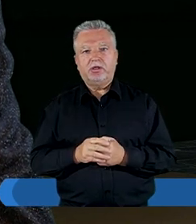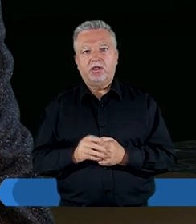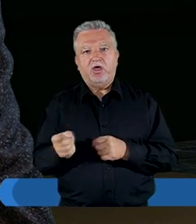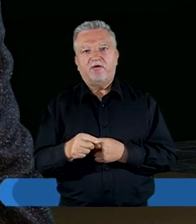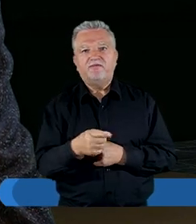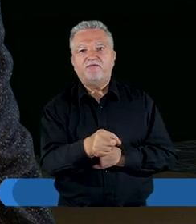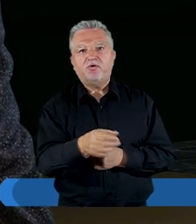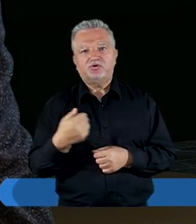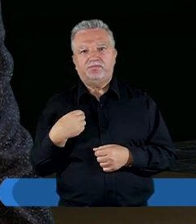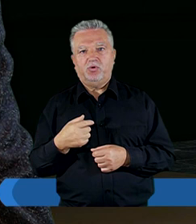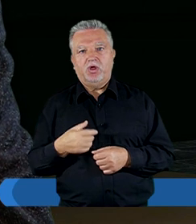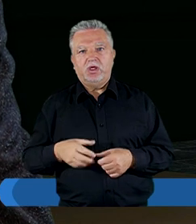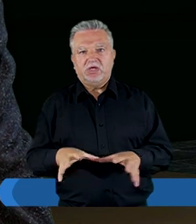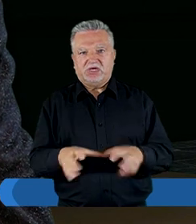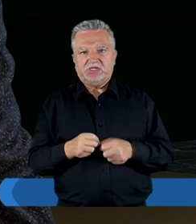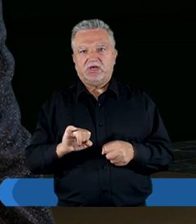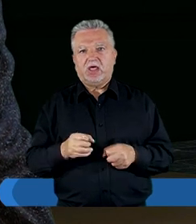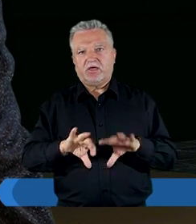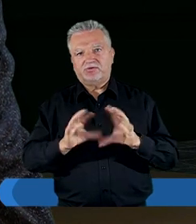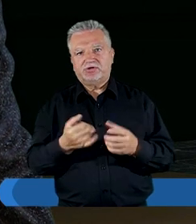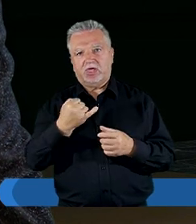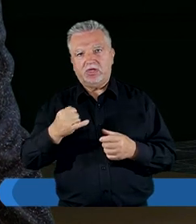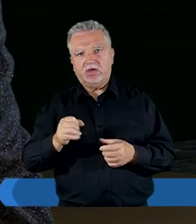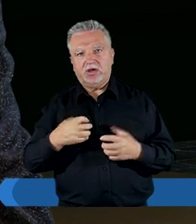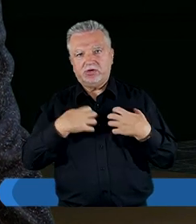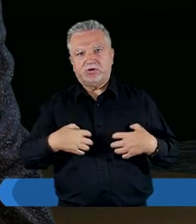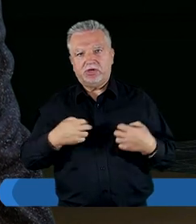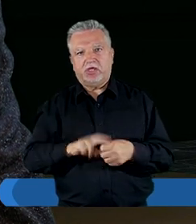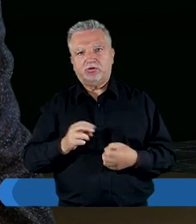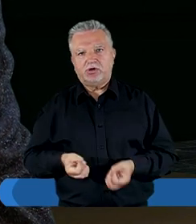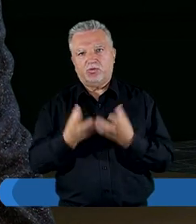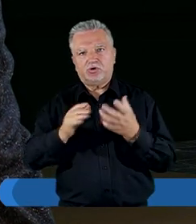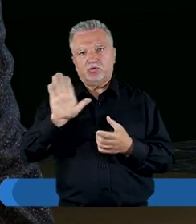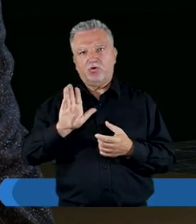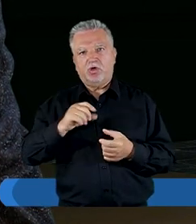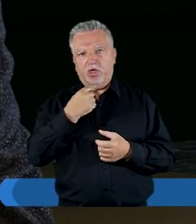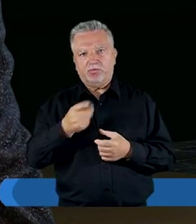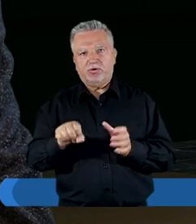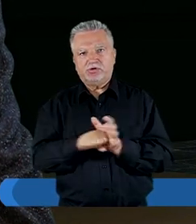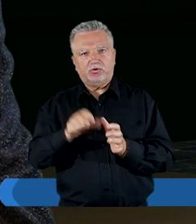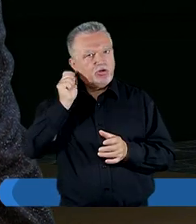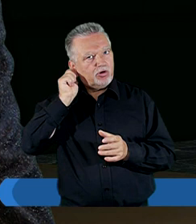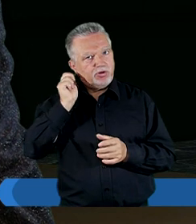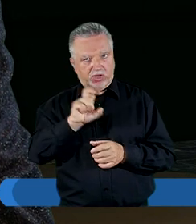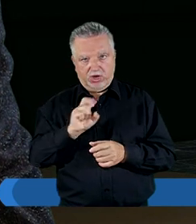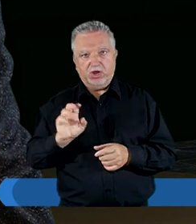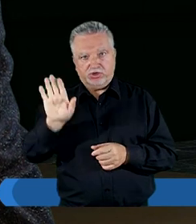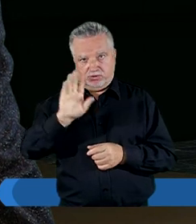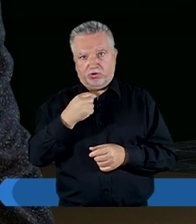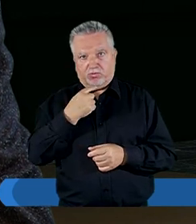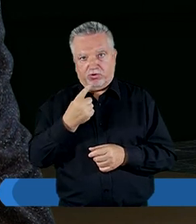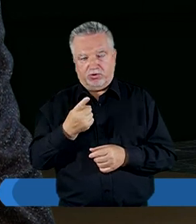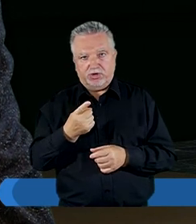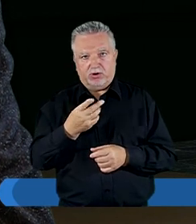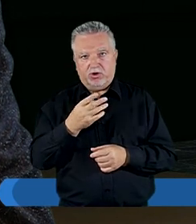wąż był chytrzejszy niż wszystkie dzikie zwierzęta, które uczynił Pan Bóg, i rzekł do kobiety: czy rzeczywiście Bóg